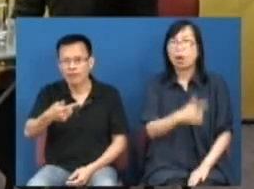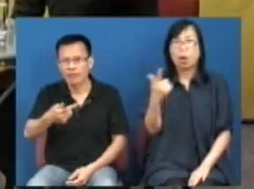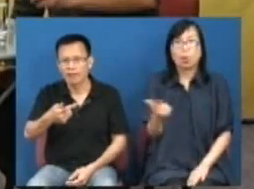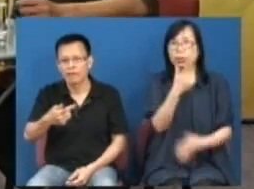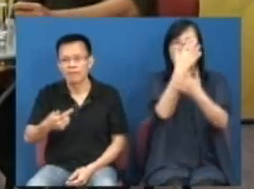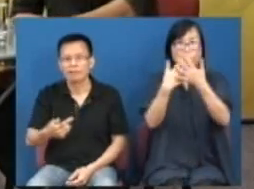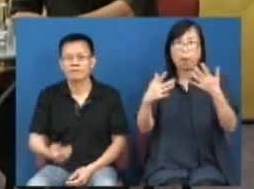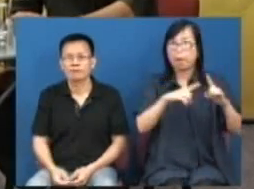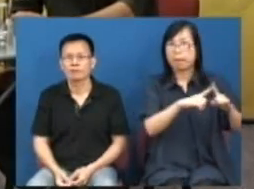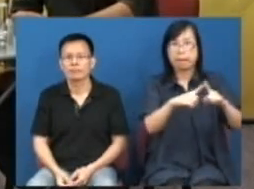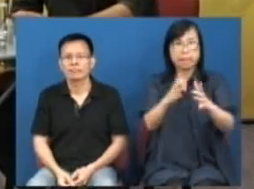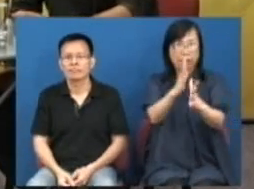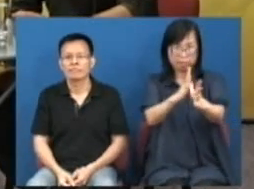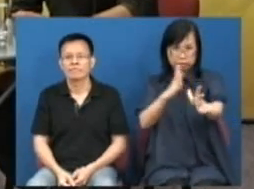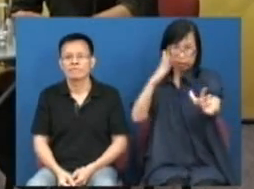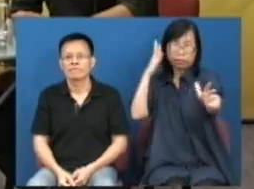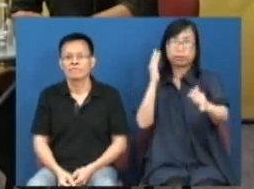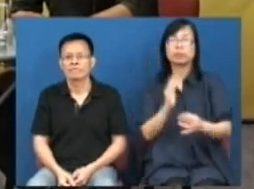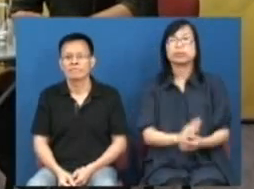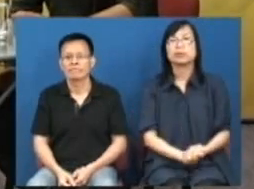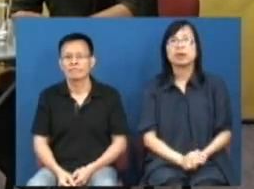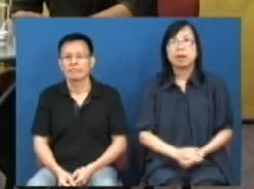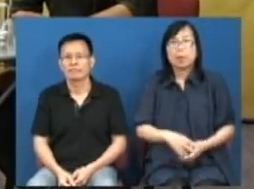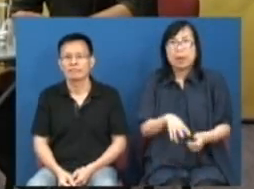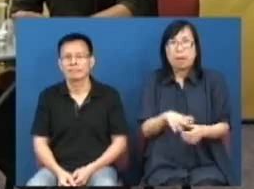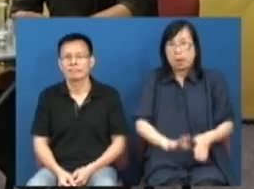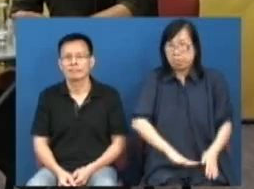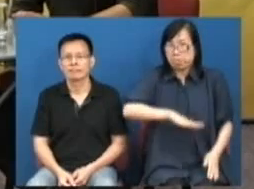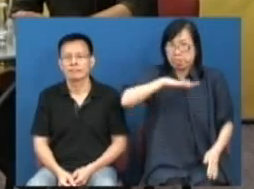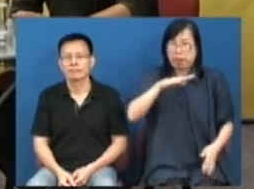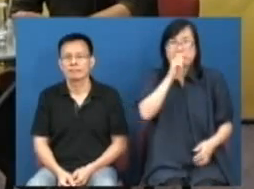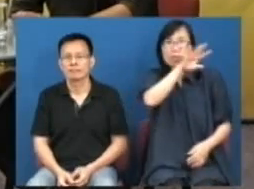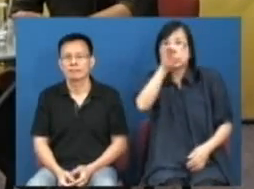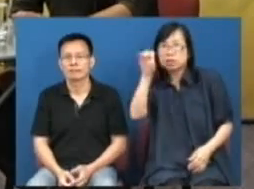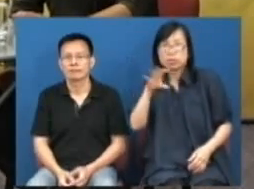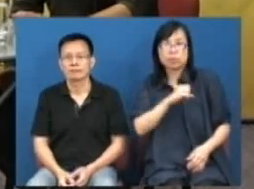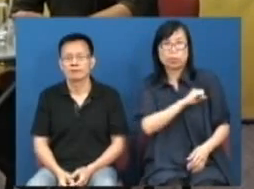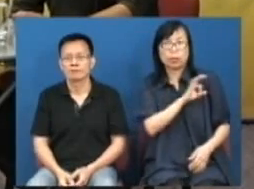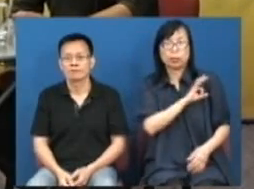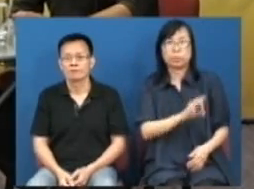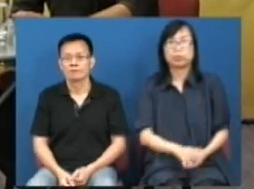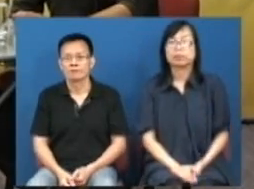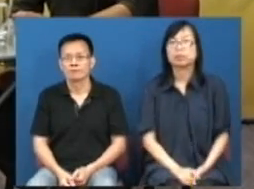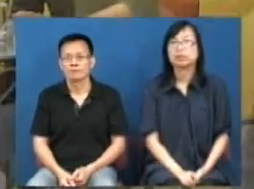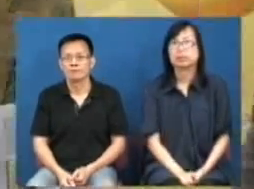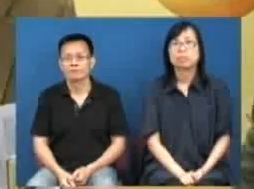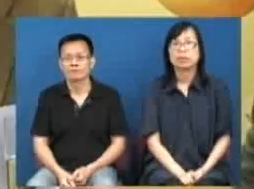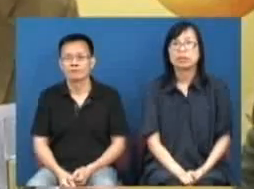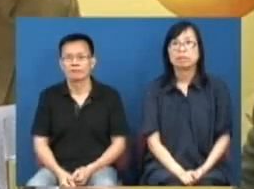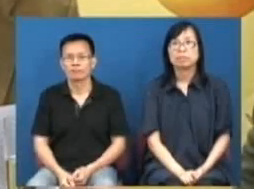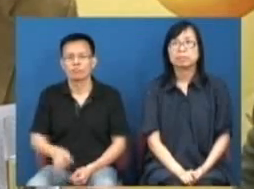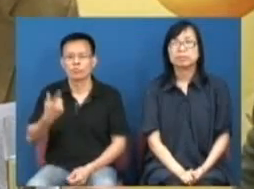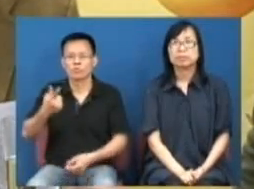網民啊，即係排曬隊去逼爆個諮詢會啊，就睇下佢 咁啊， 睇下佢點樣。 鬱敏，你唔好